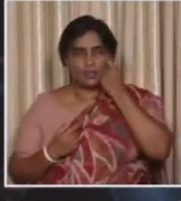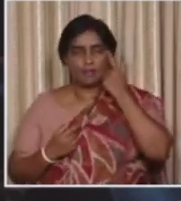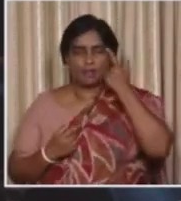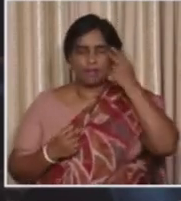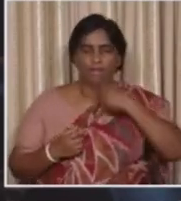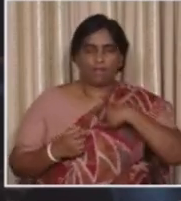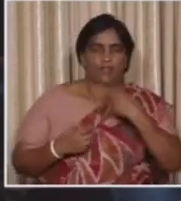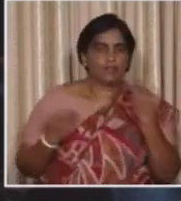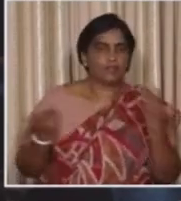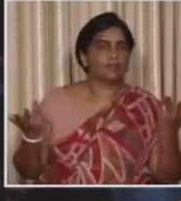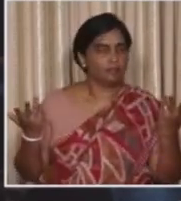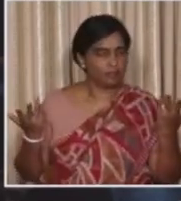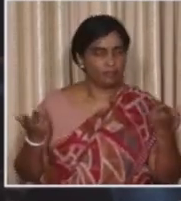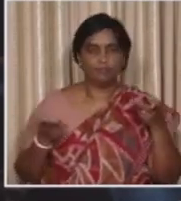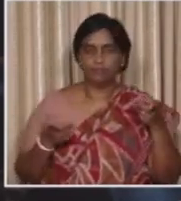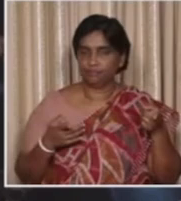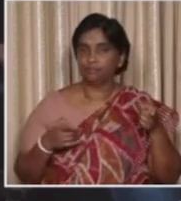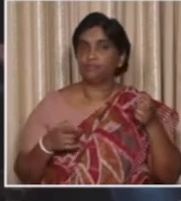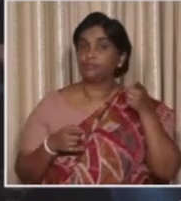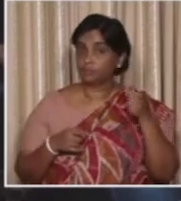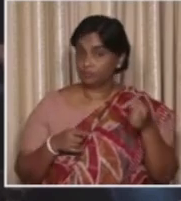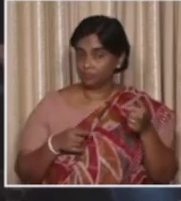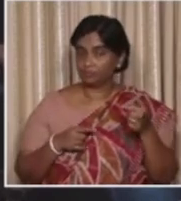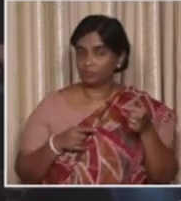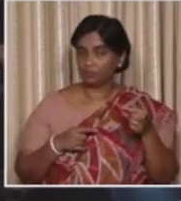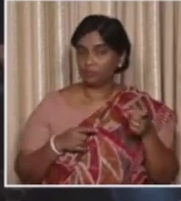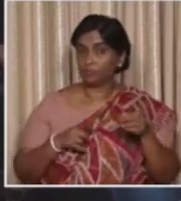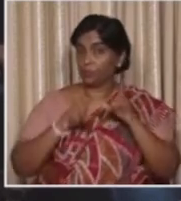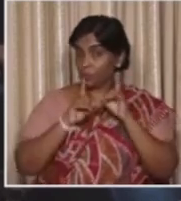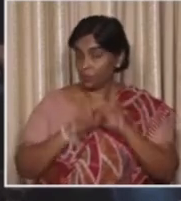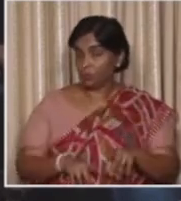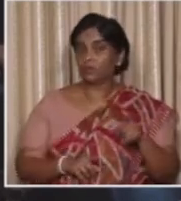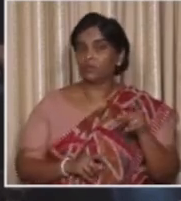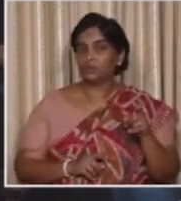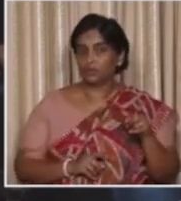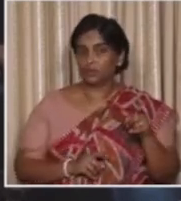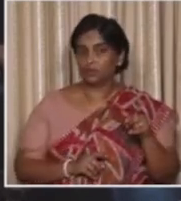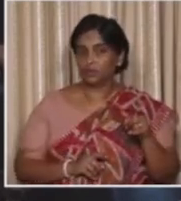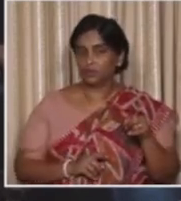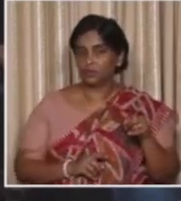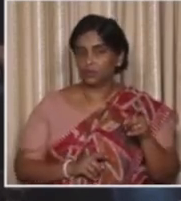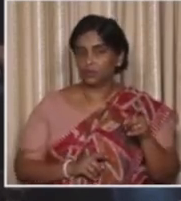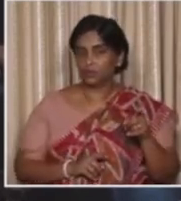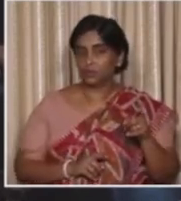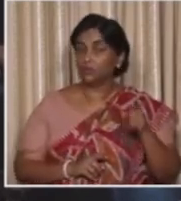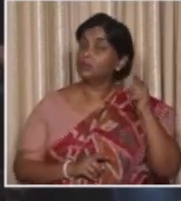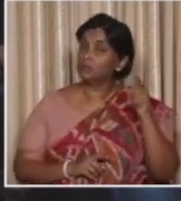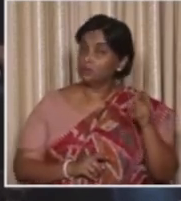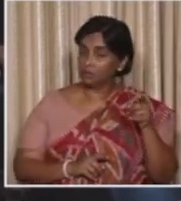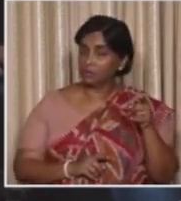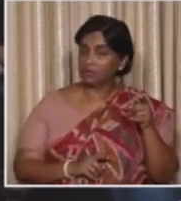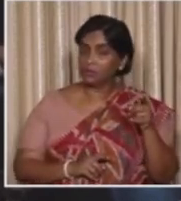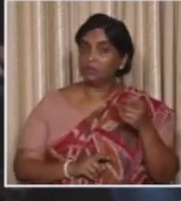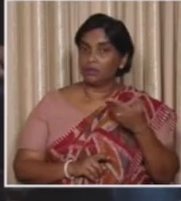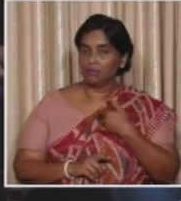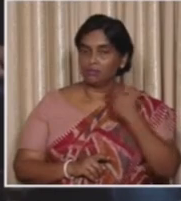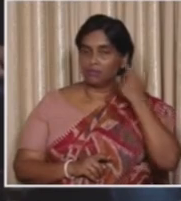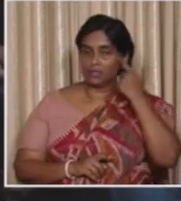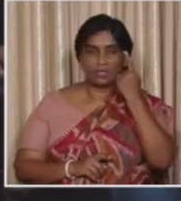උන්ට තියෙනවා. ඉතින් ඒ වගේම තමයි ඒ අපි